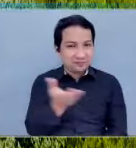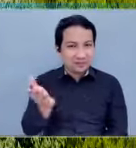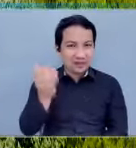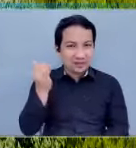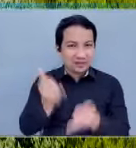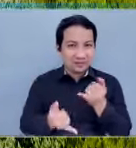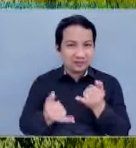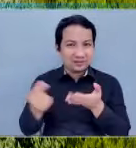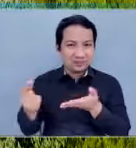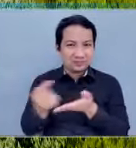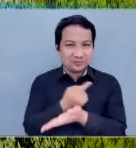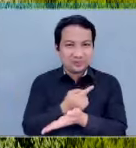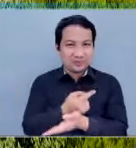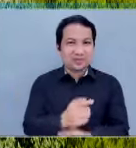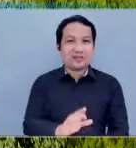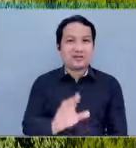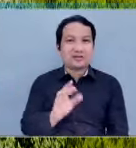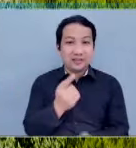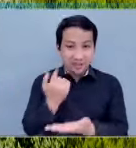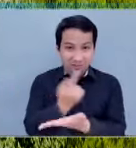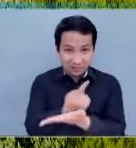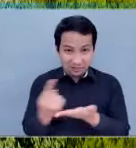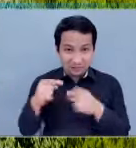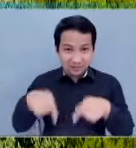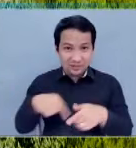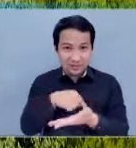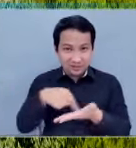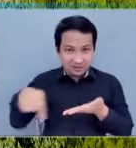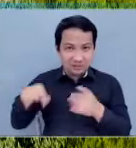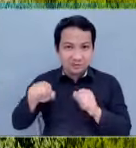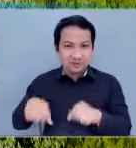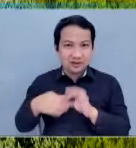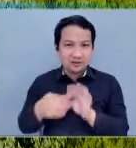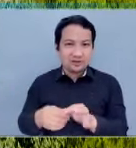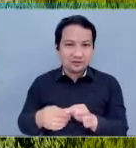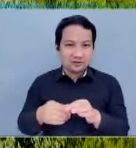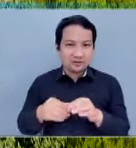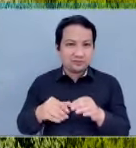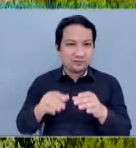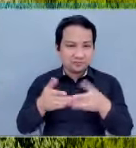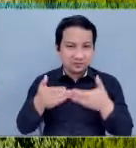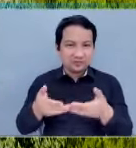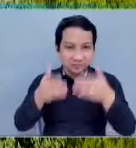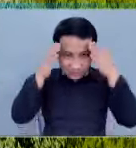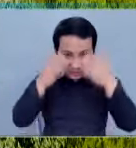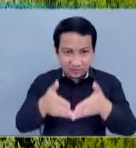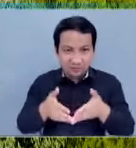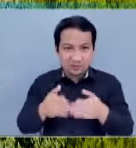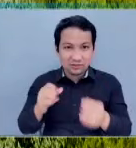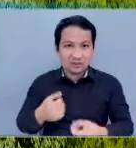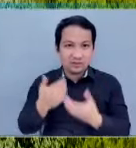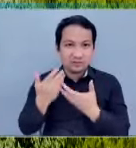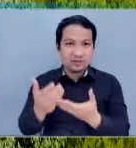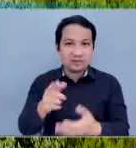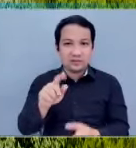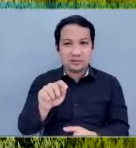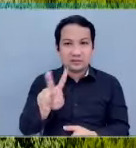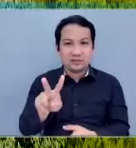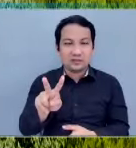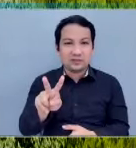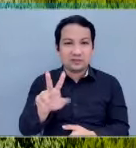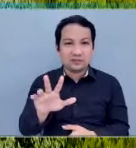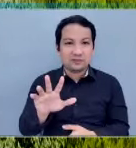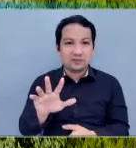dapat wala kayong palalagpasin puro buo, para buo ang istorya nyo. Handog po sa inyo ng TV5 at